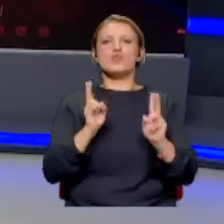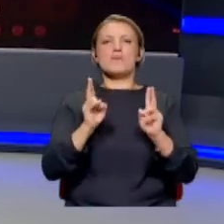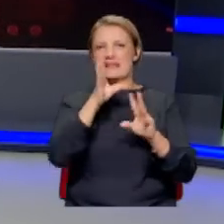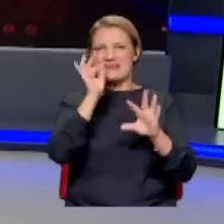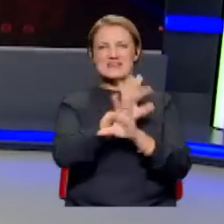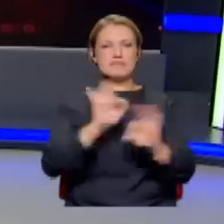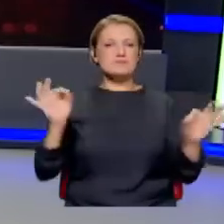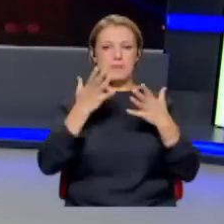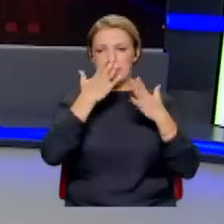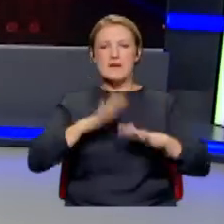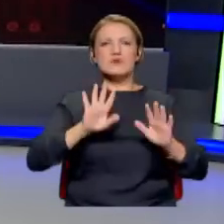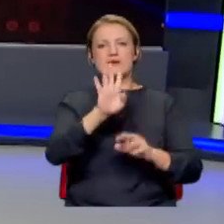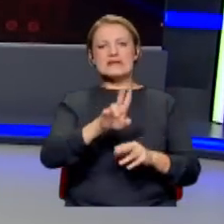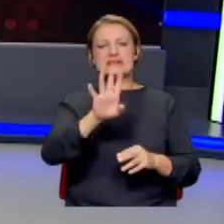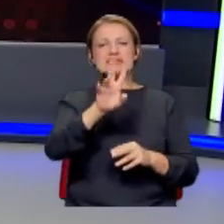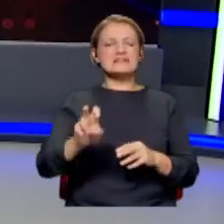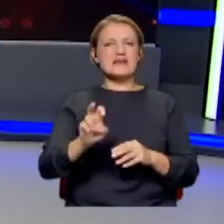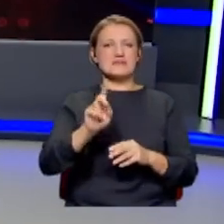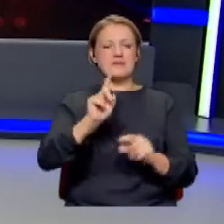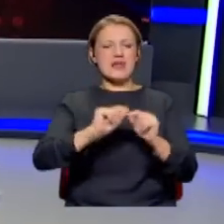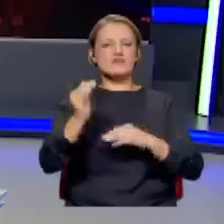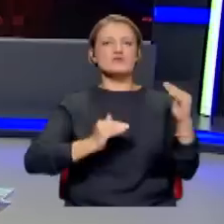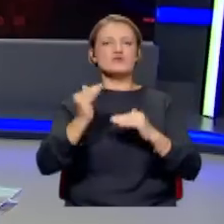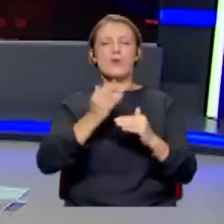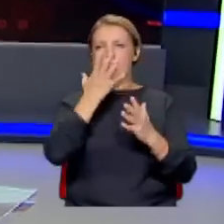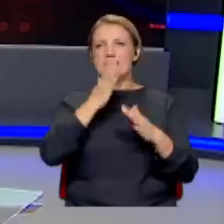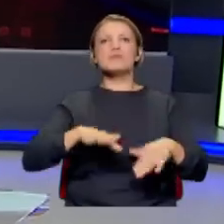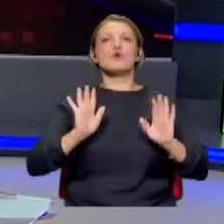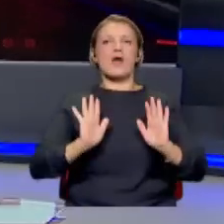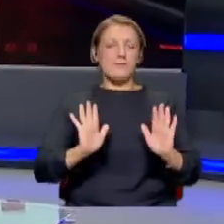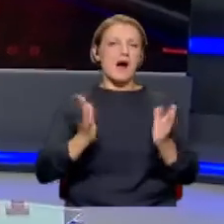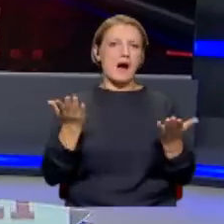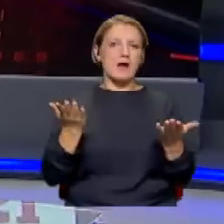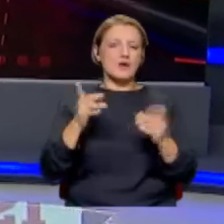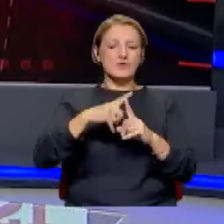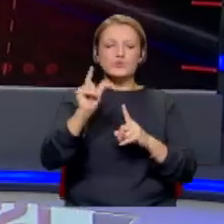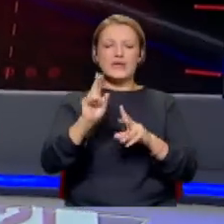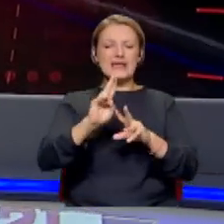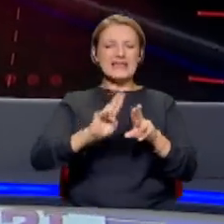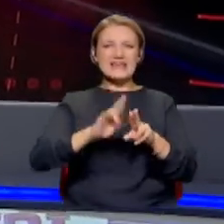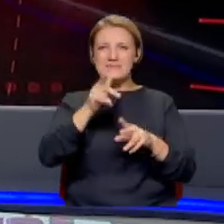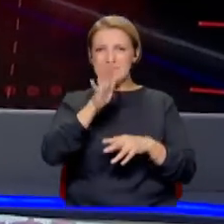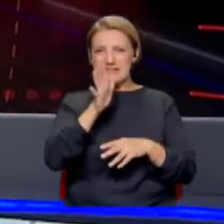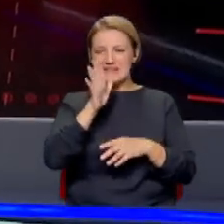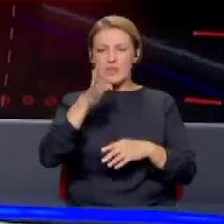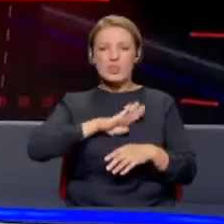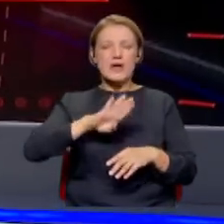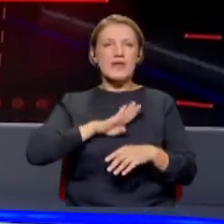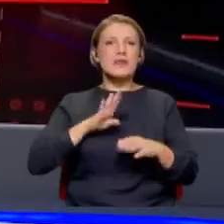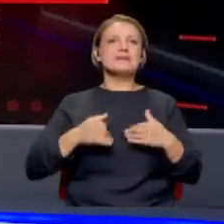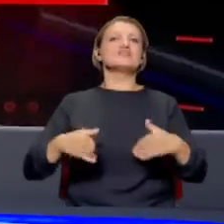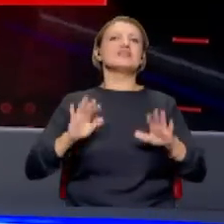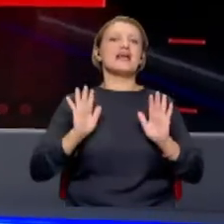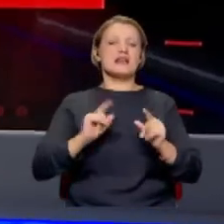kimse beklemiyordu %47-48 civarında bir enflasyon oranı açıklamasını, ama işte TÜİK bile dayanabilmiş vaziyette